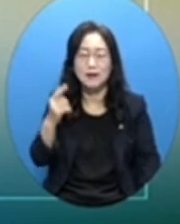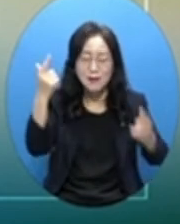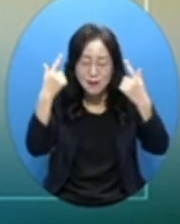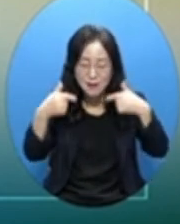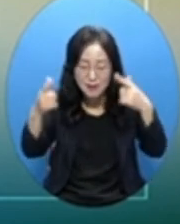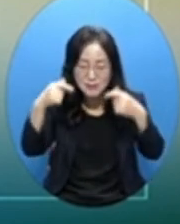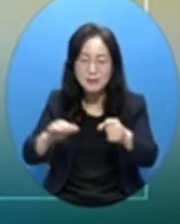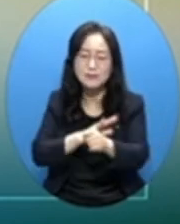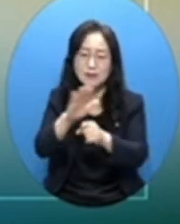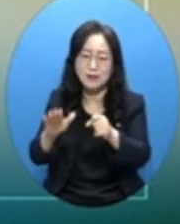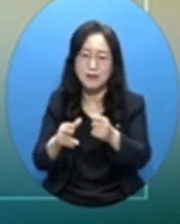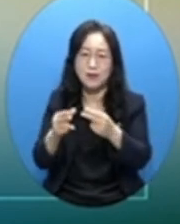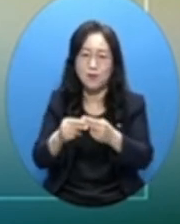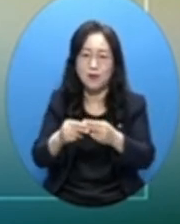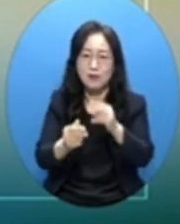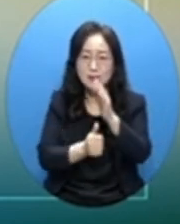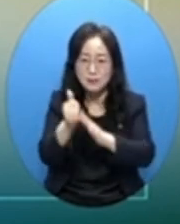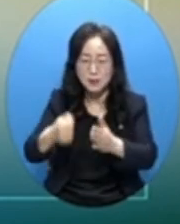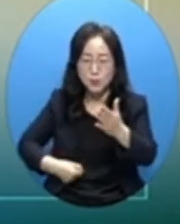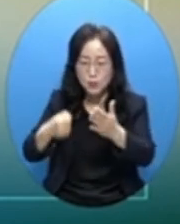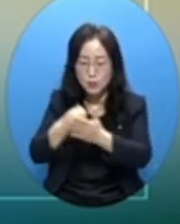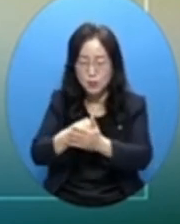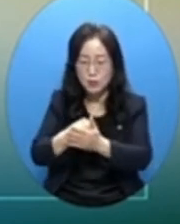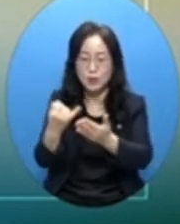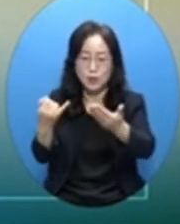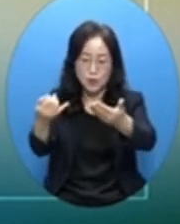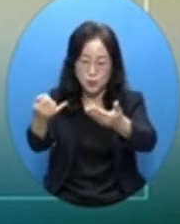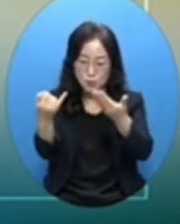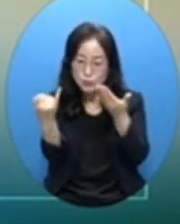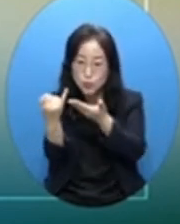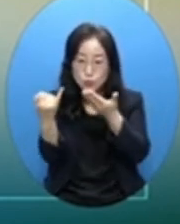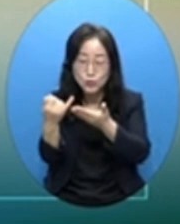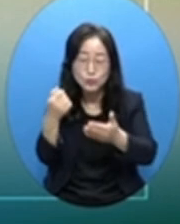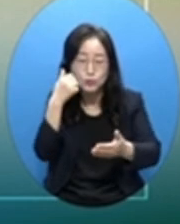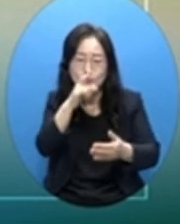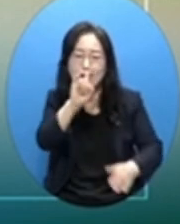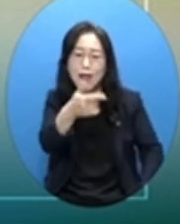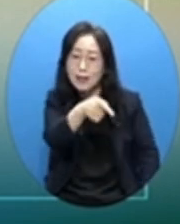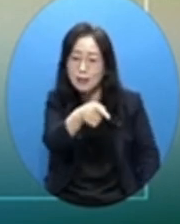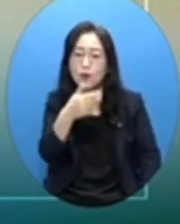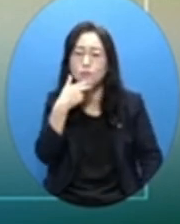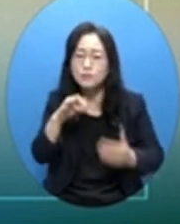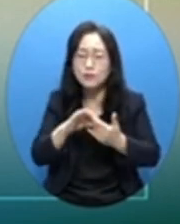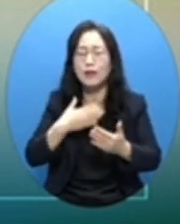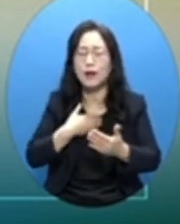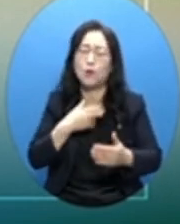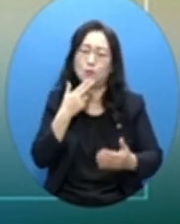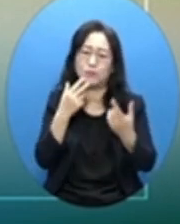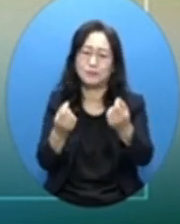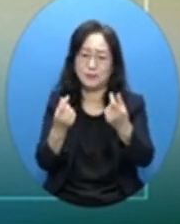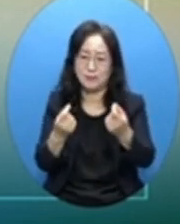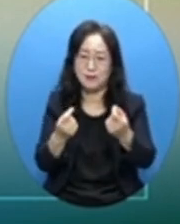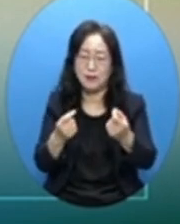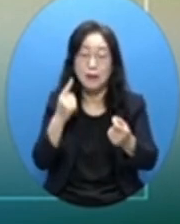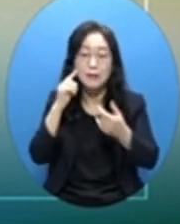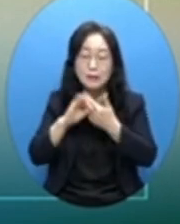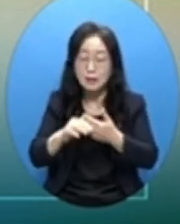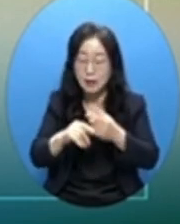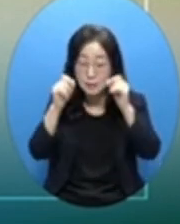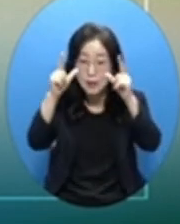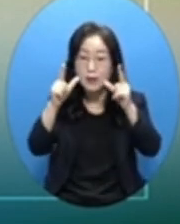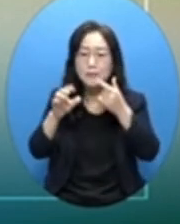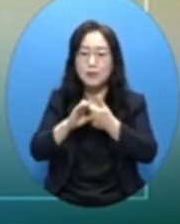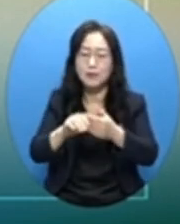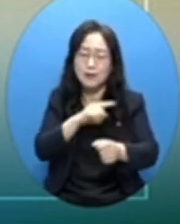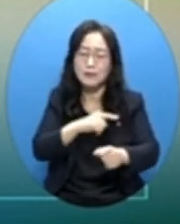항상 사랑과 희망과 용기를 불어넣어준 앤 설리반 선생님이 없었으면 저도 없었을 것입니다. 만약 제가 볼 수 있다면